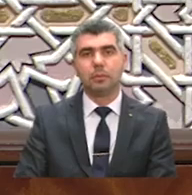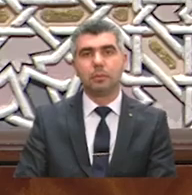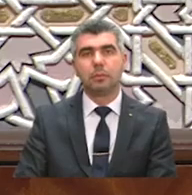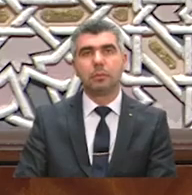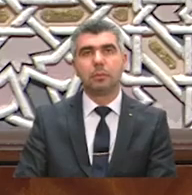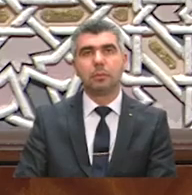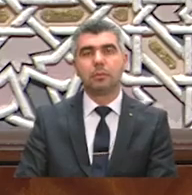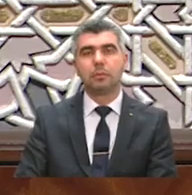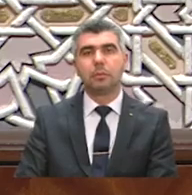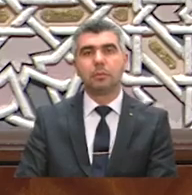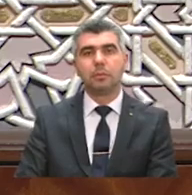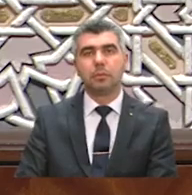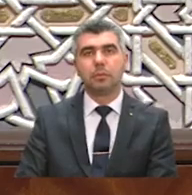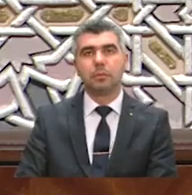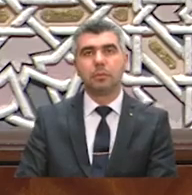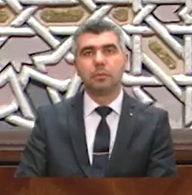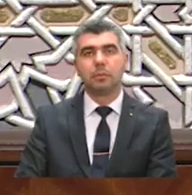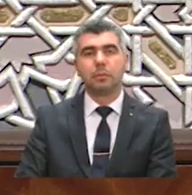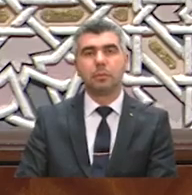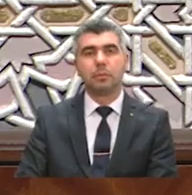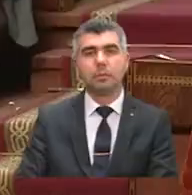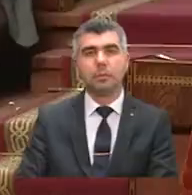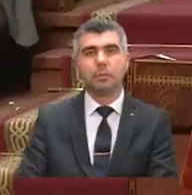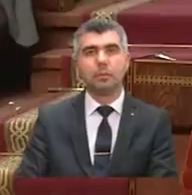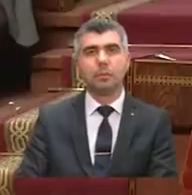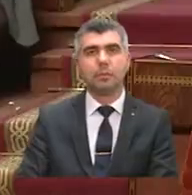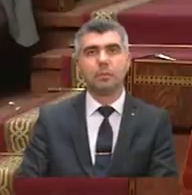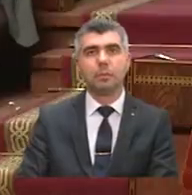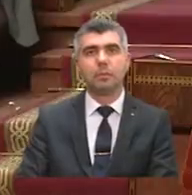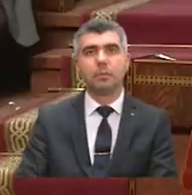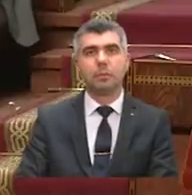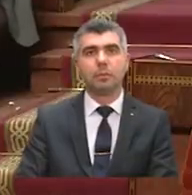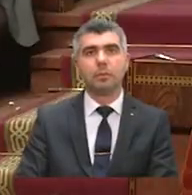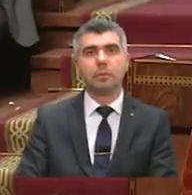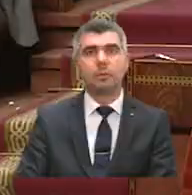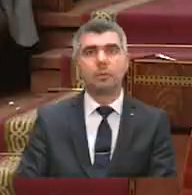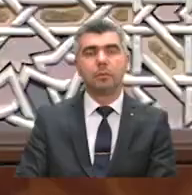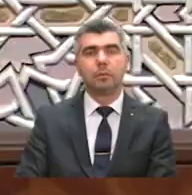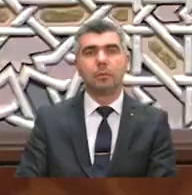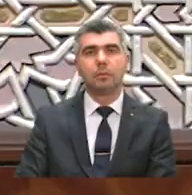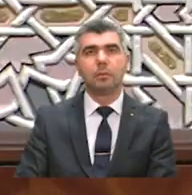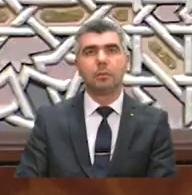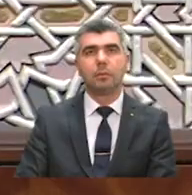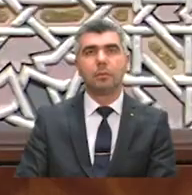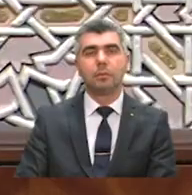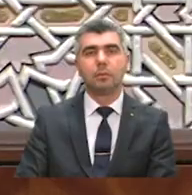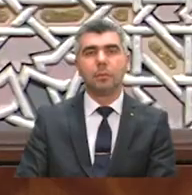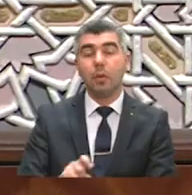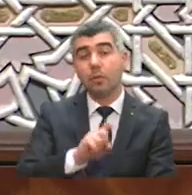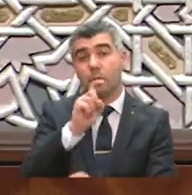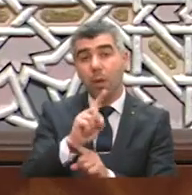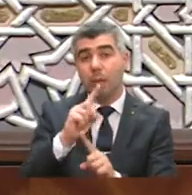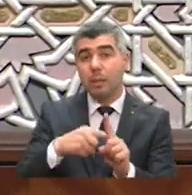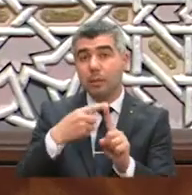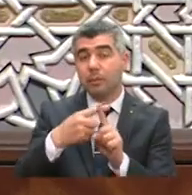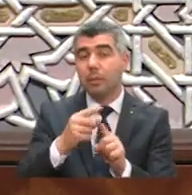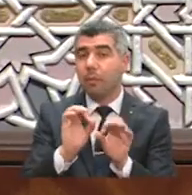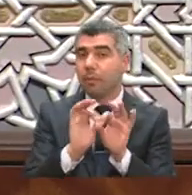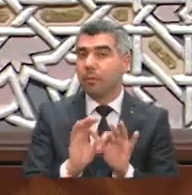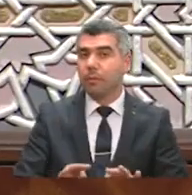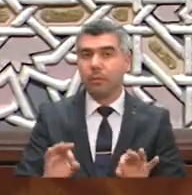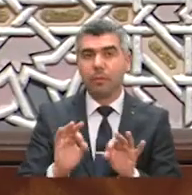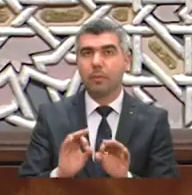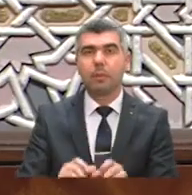ما كيهمكش. كاين برلمان وكاين حكومه, وانت مالك, وانت مالك, وانت